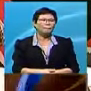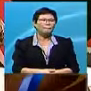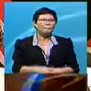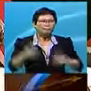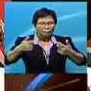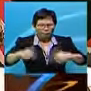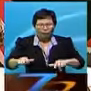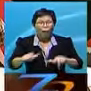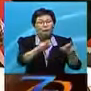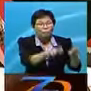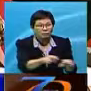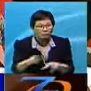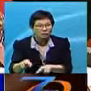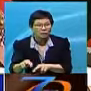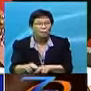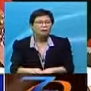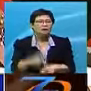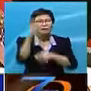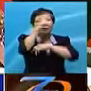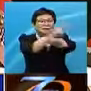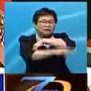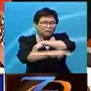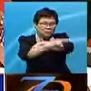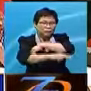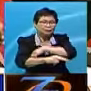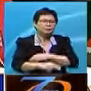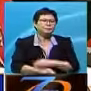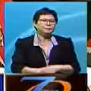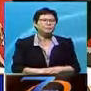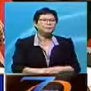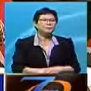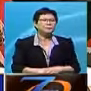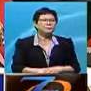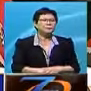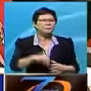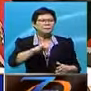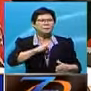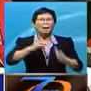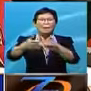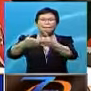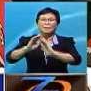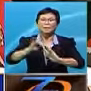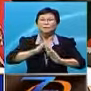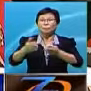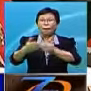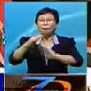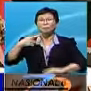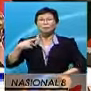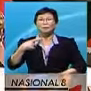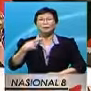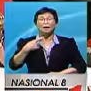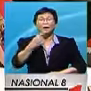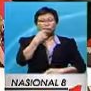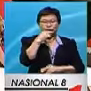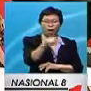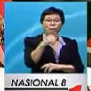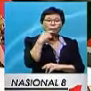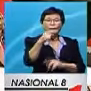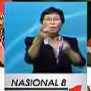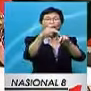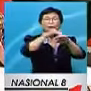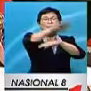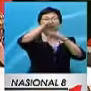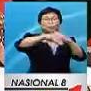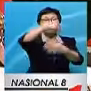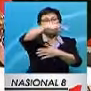Kebenaran merancang ini ialah kuasa kerajaan negeri. Saya minta juga seperti mana arahan yang kita telah beri kepada semua